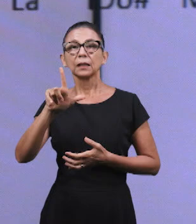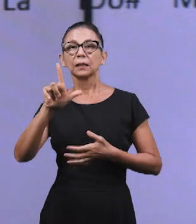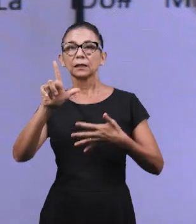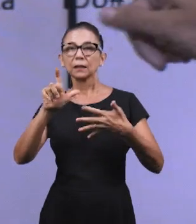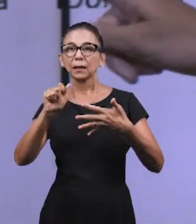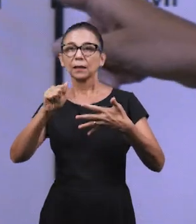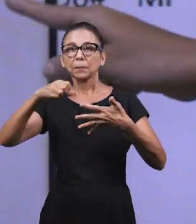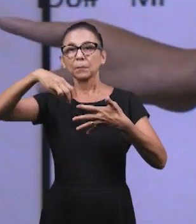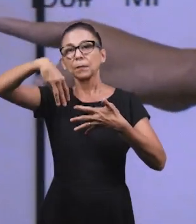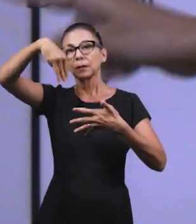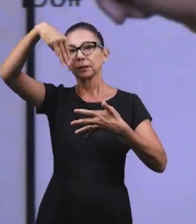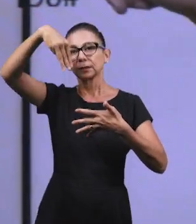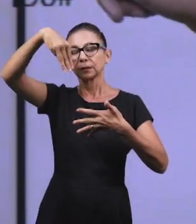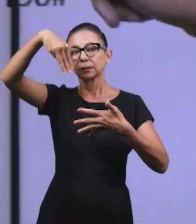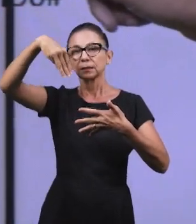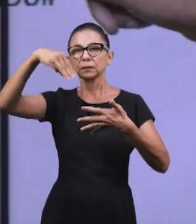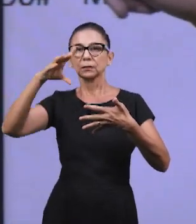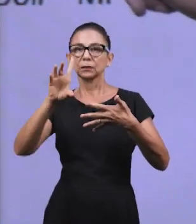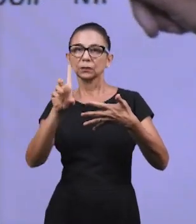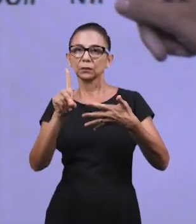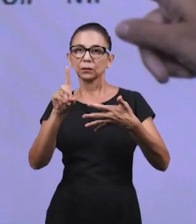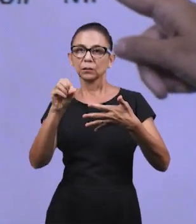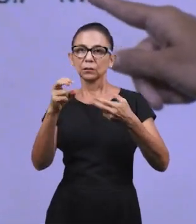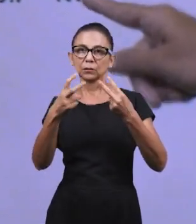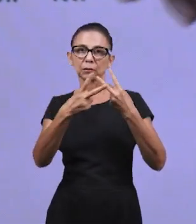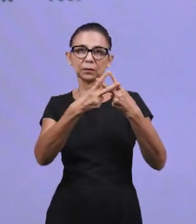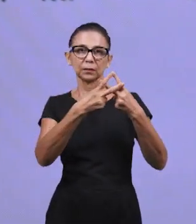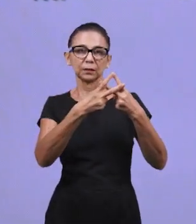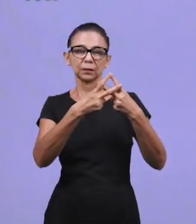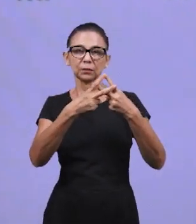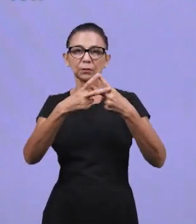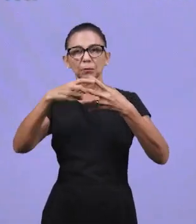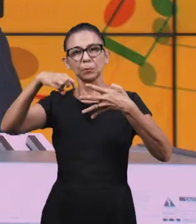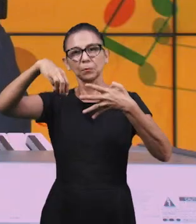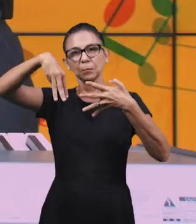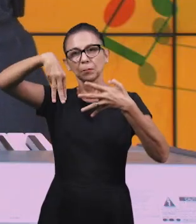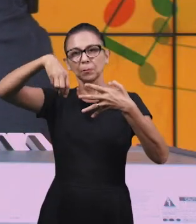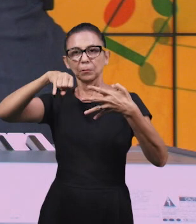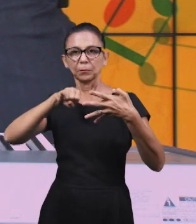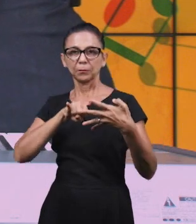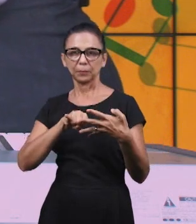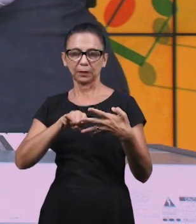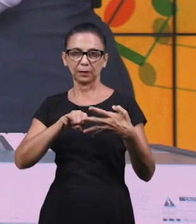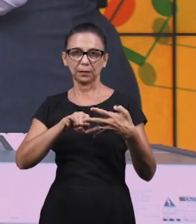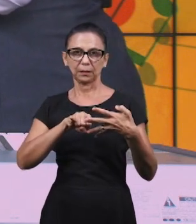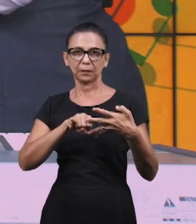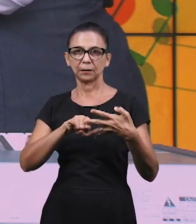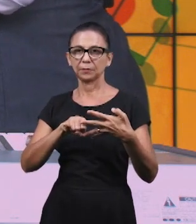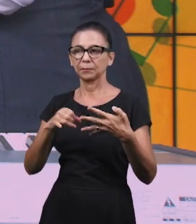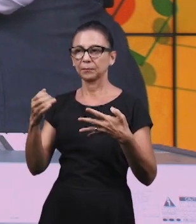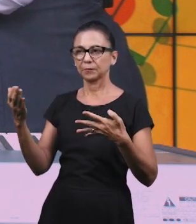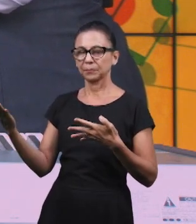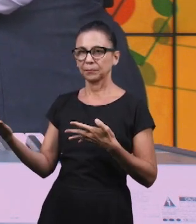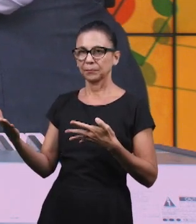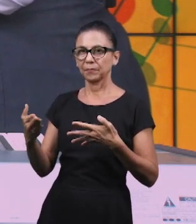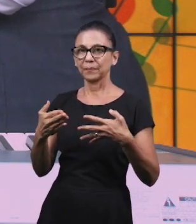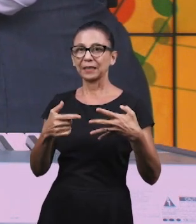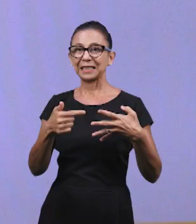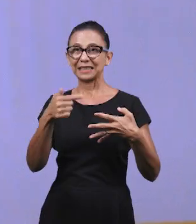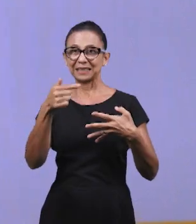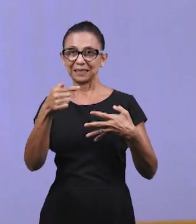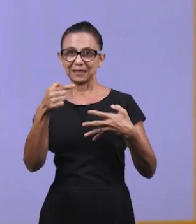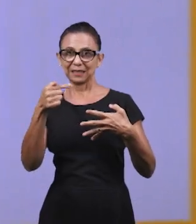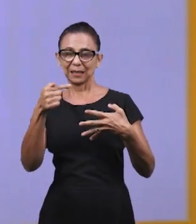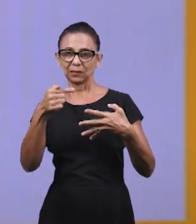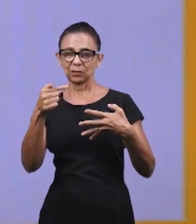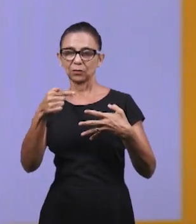A, c'est le La majeur. La, Do, dièse et Mi. Ici, nous avons